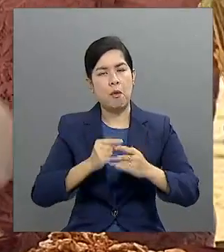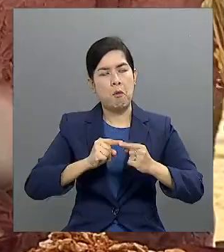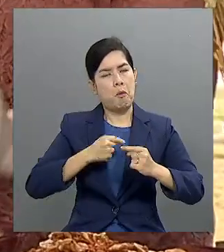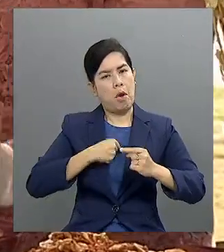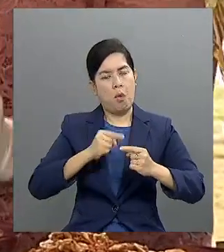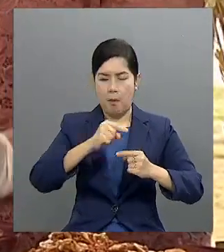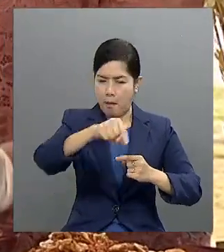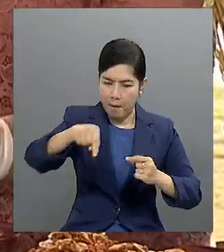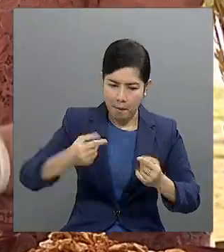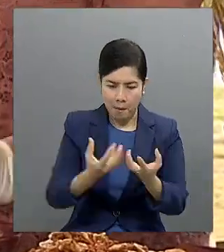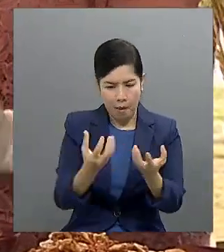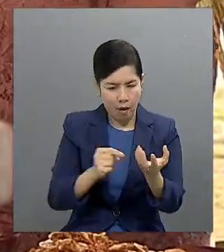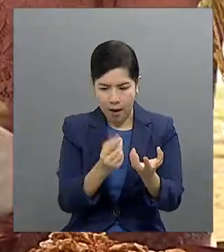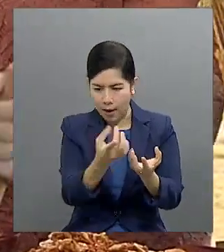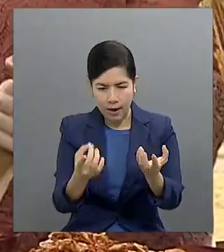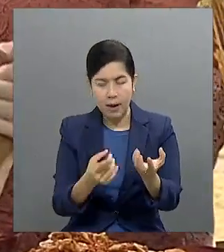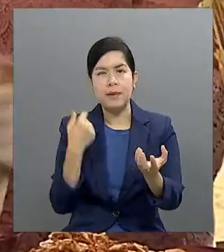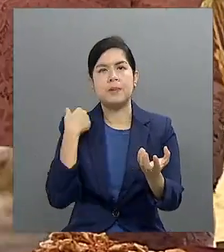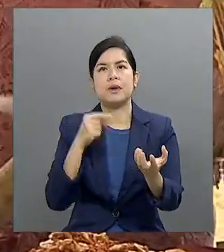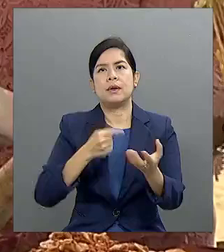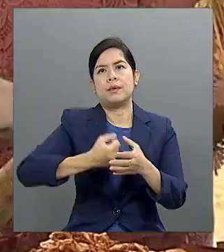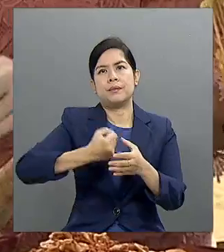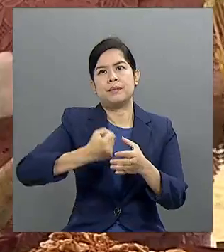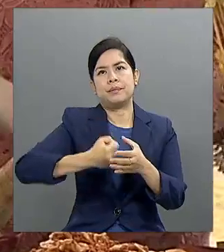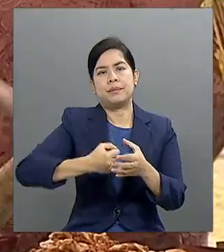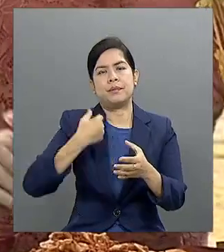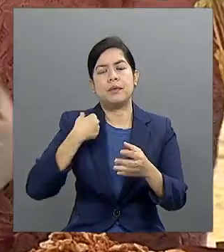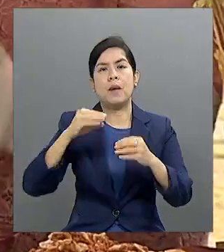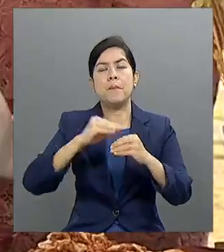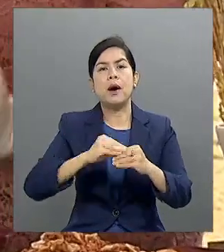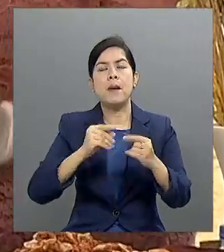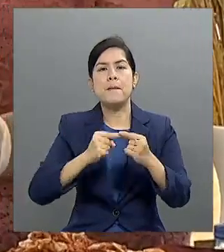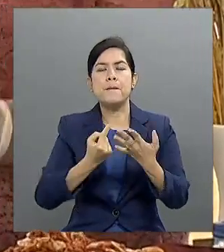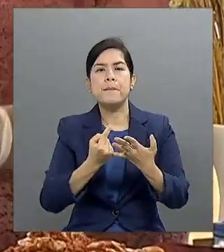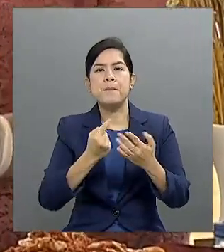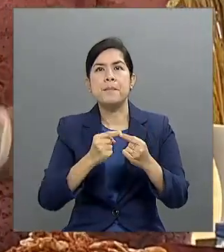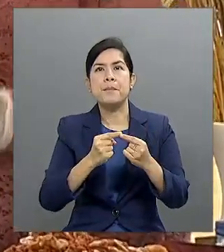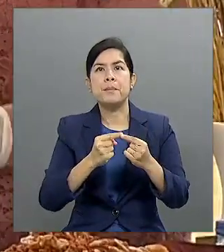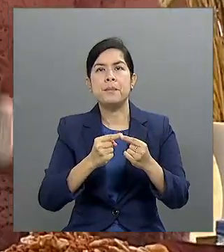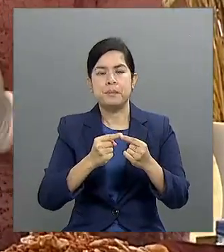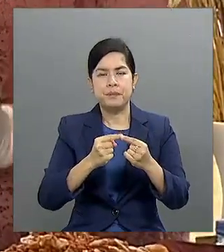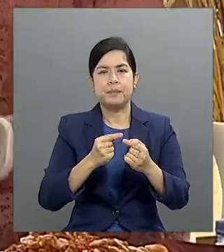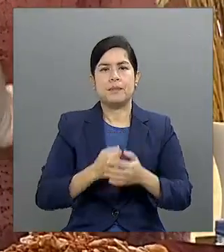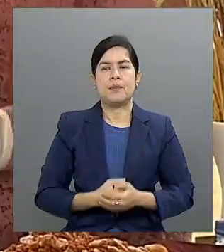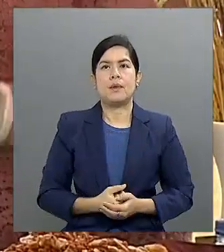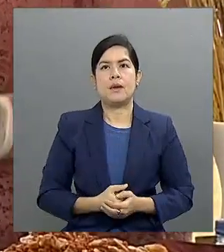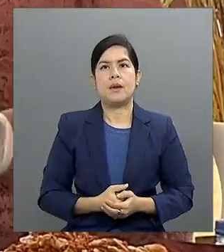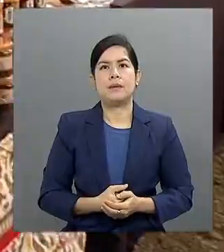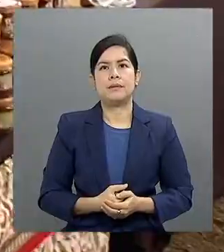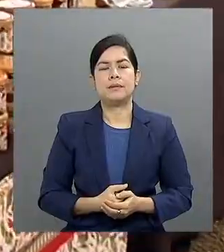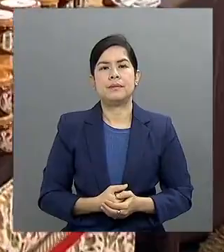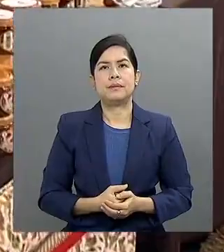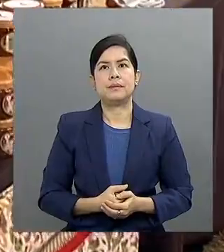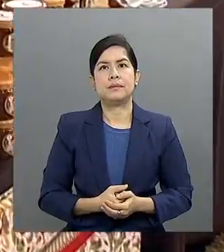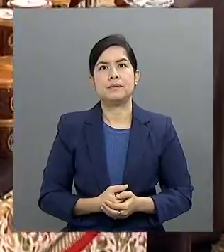การปรุง เริ่มแหลกแล้วครับเริ่มแหลกใส่กะปิใช่ไหม เดี๋ยวตำนิดนึงค่ะละเอียดนิดนึงเลยค่ะเดี๋ยวใส่เครื่องไป